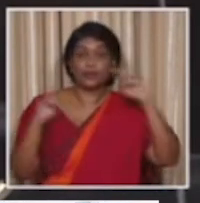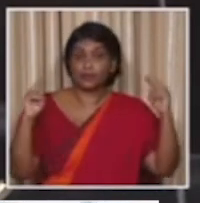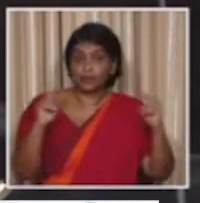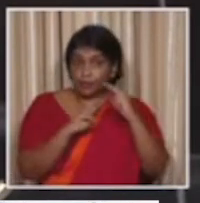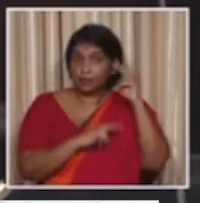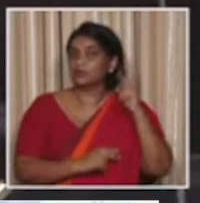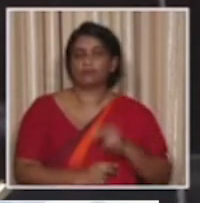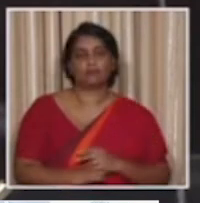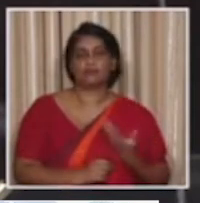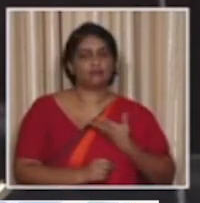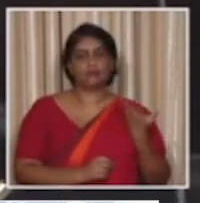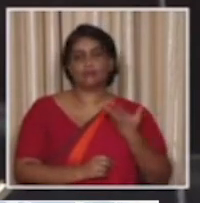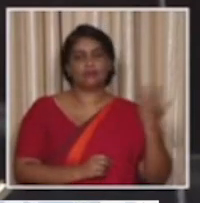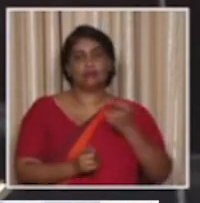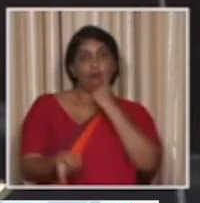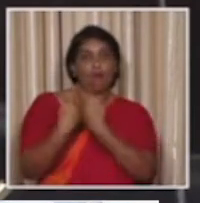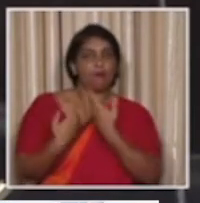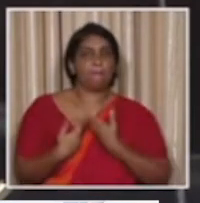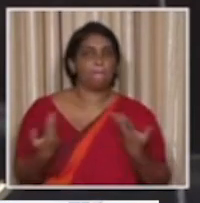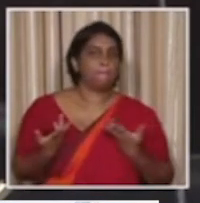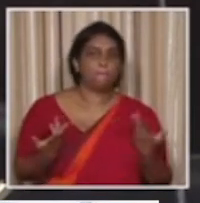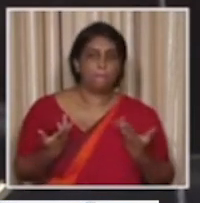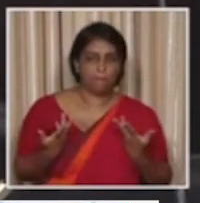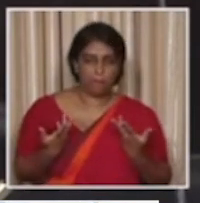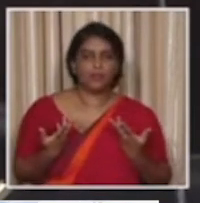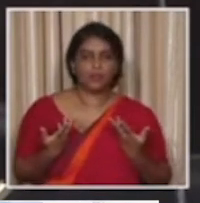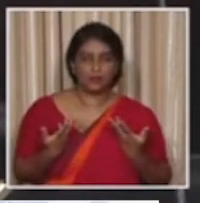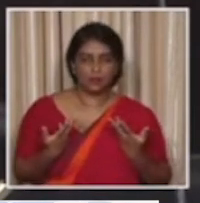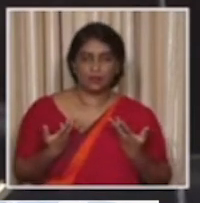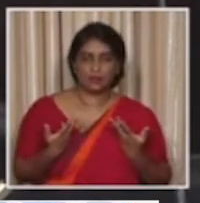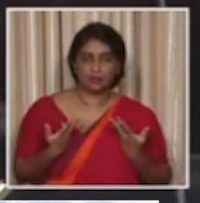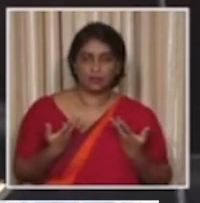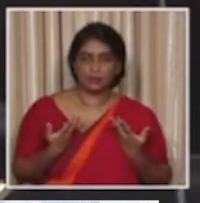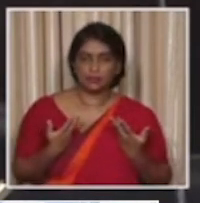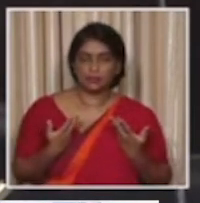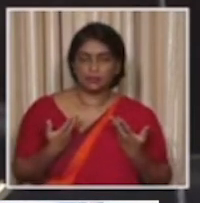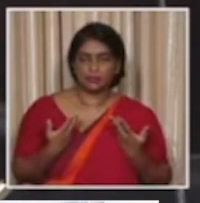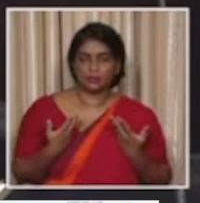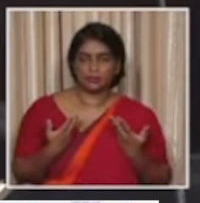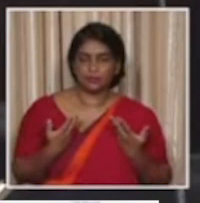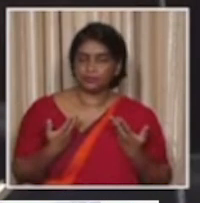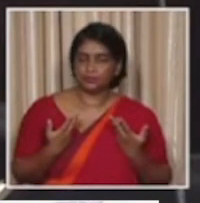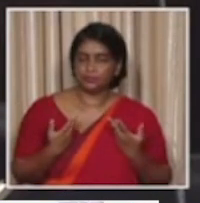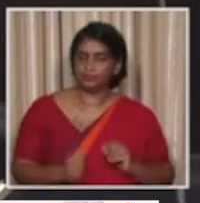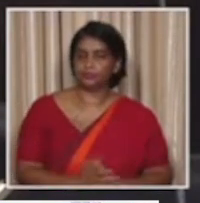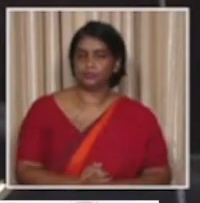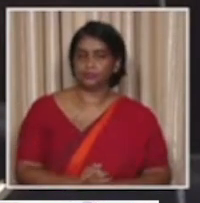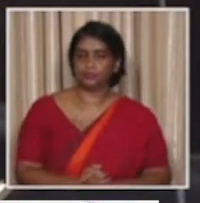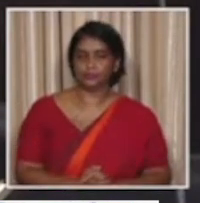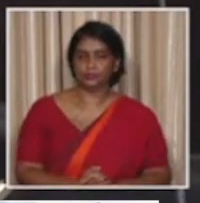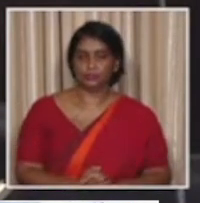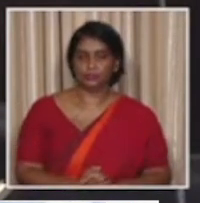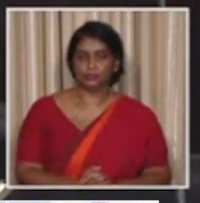අධිකරණයට හැකියාවක් නැහැ කියලා මේ පිළිබඳව හොයන මේ තියෙන්නේ. There is institutional incapacity in the courts